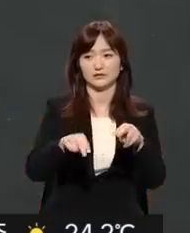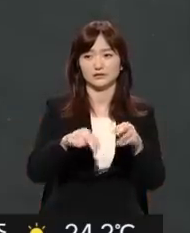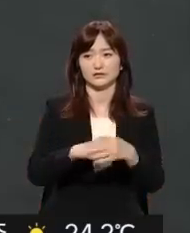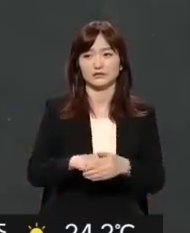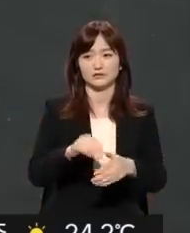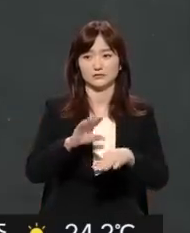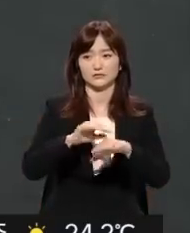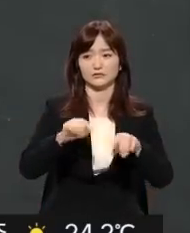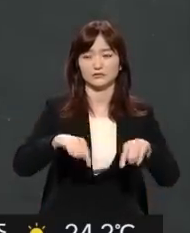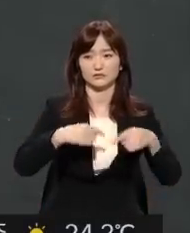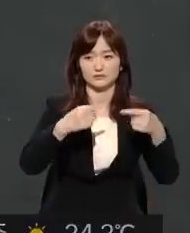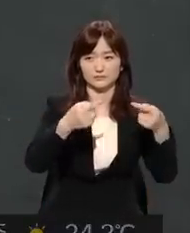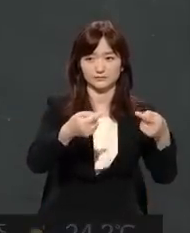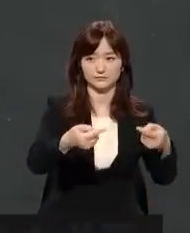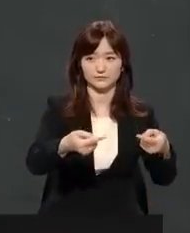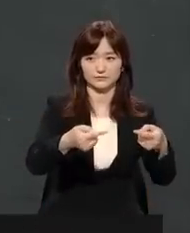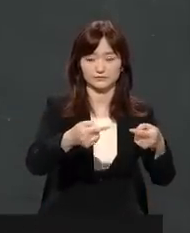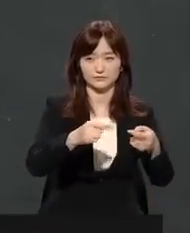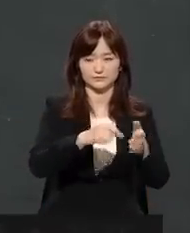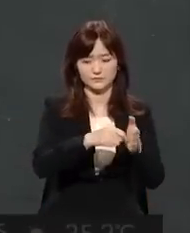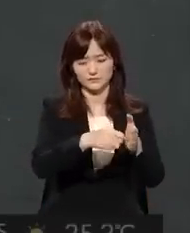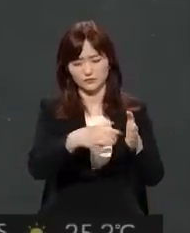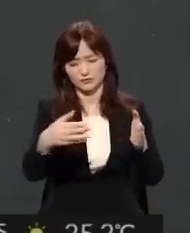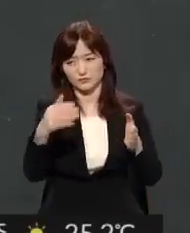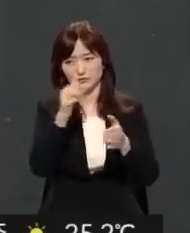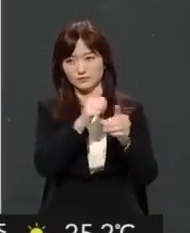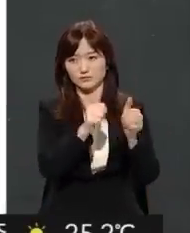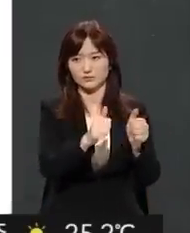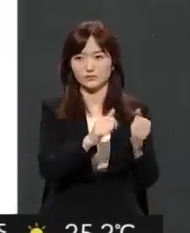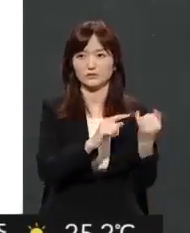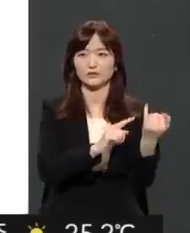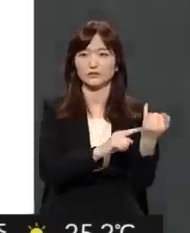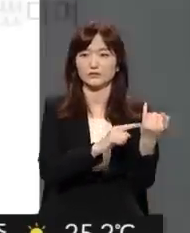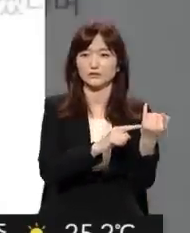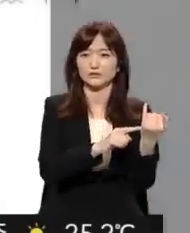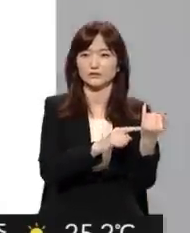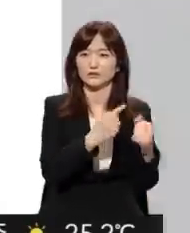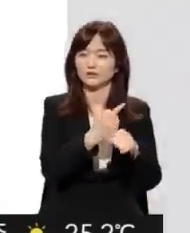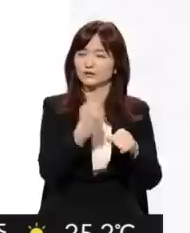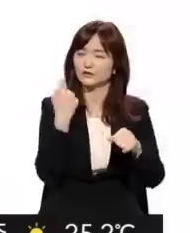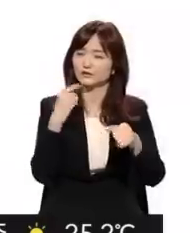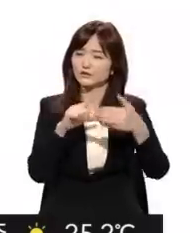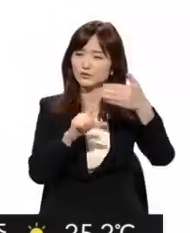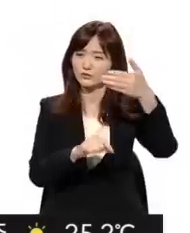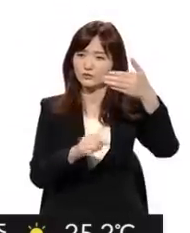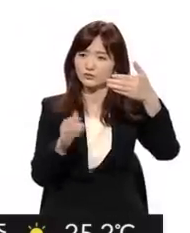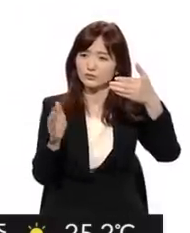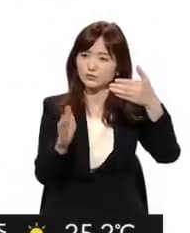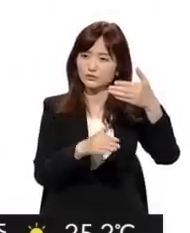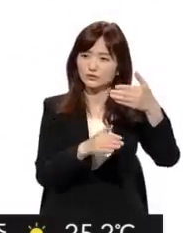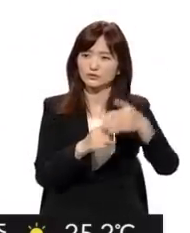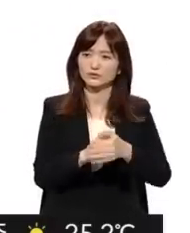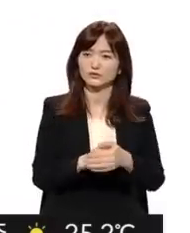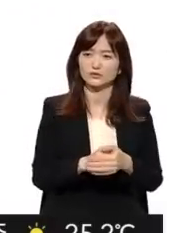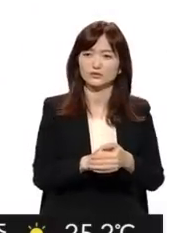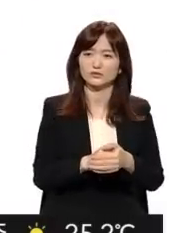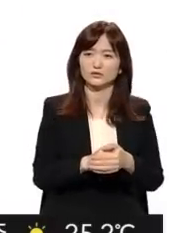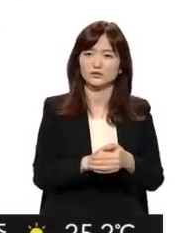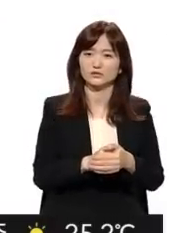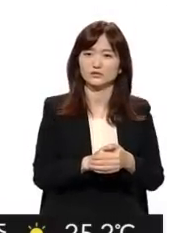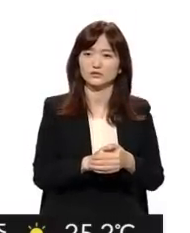방송에 출연하고 있는 좀 유명한 변호사고 지난해 이제 9월부터 이제 그만두고